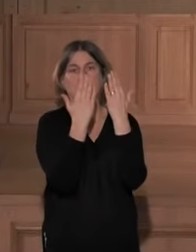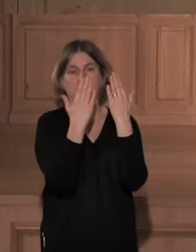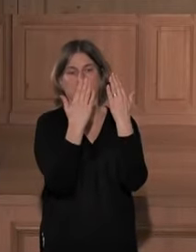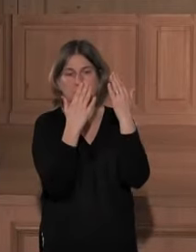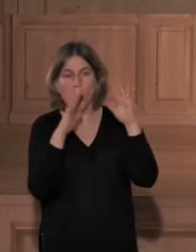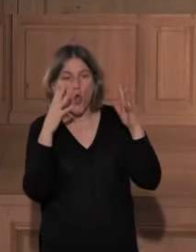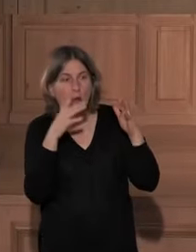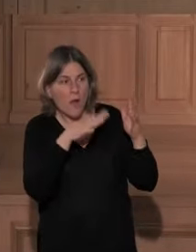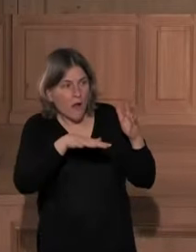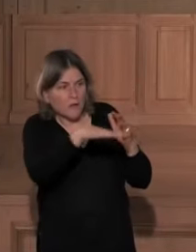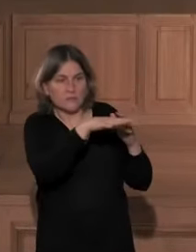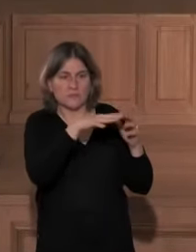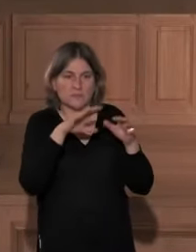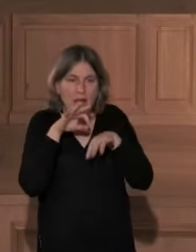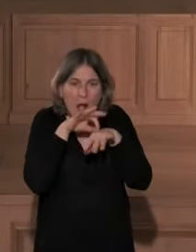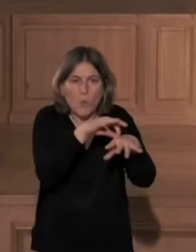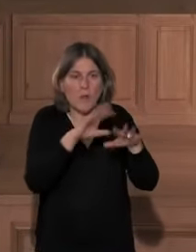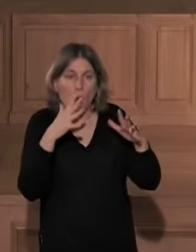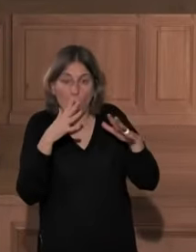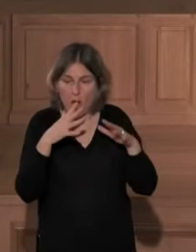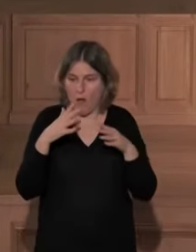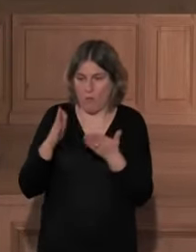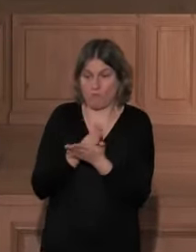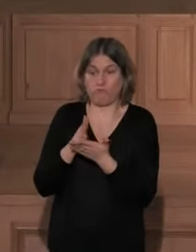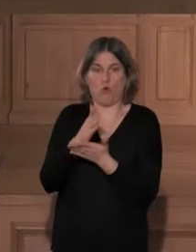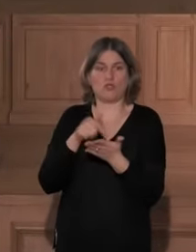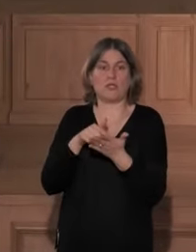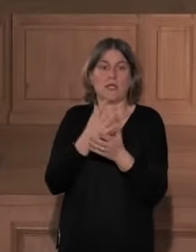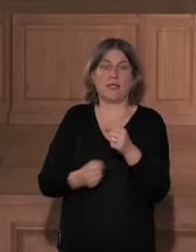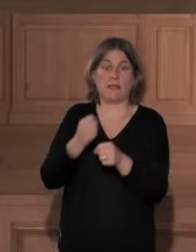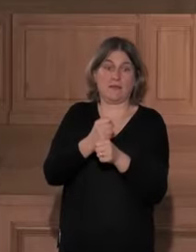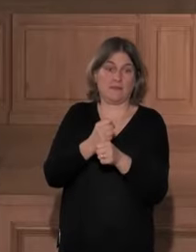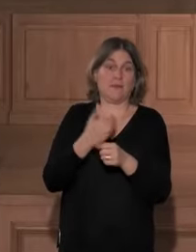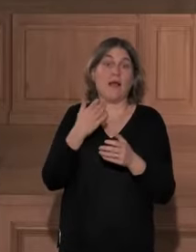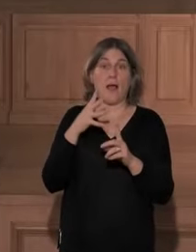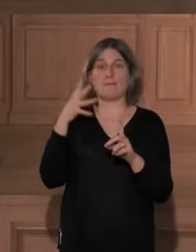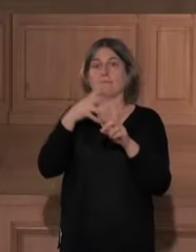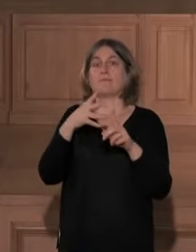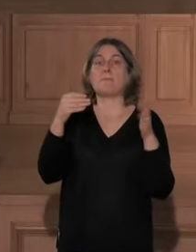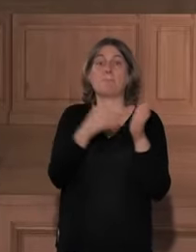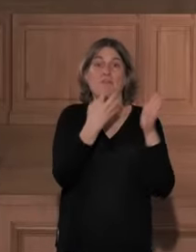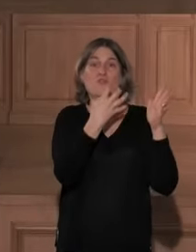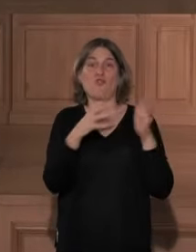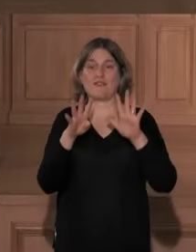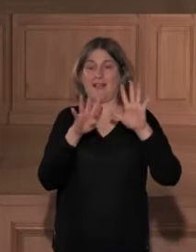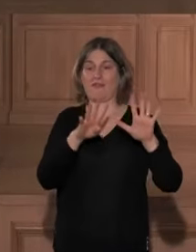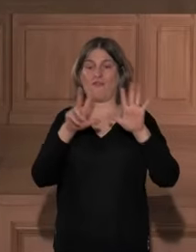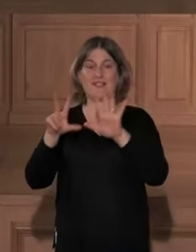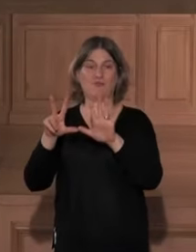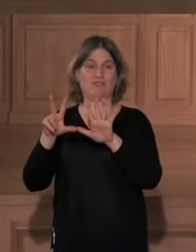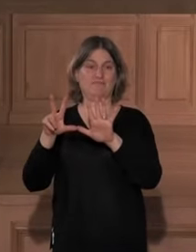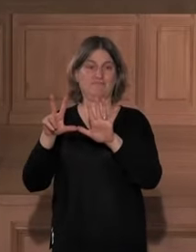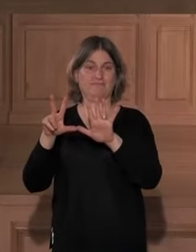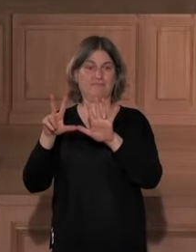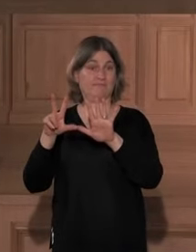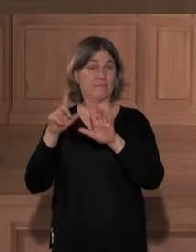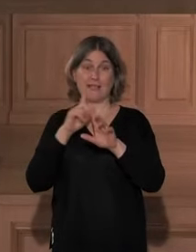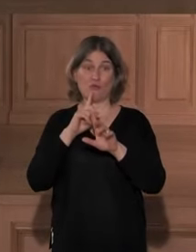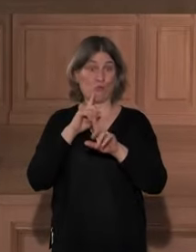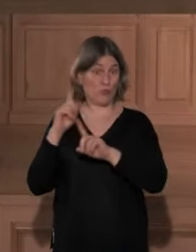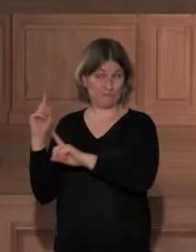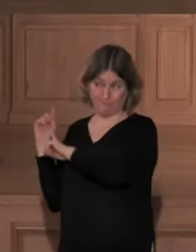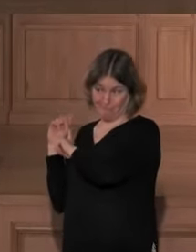travailler ensemble et de monter des projets. La mission, elle commence en 1998, on se met ensemble, on se met au travail et depuis on ne s'est pas